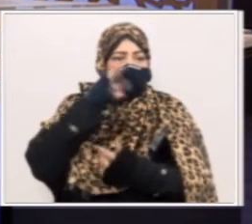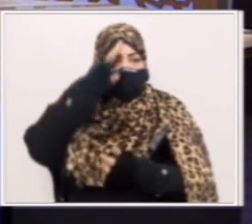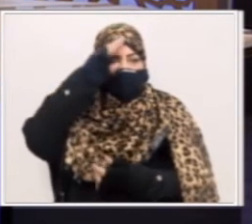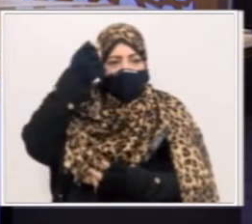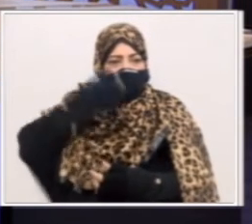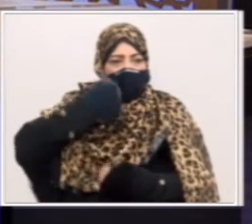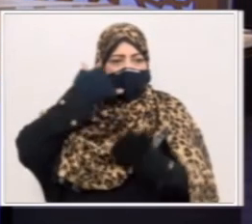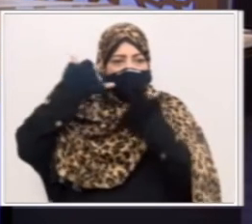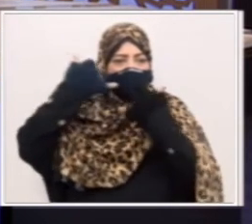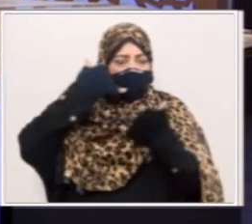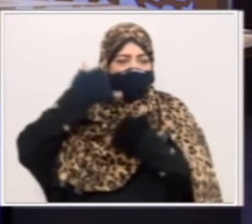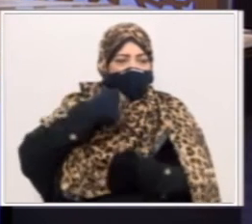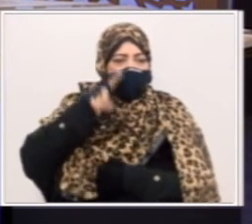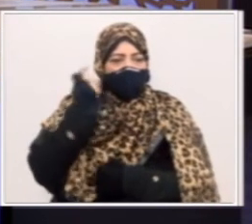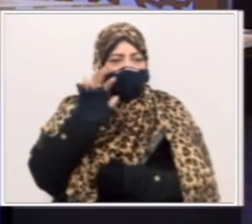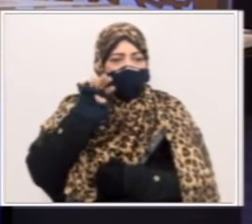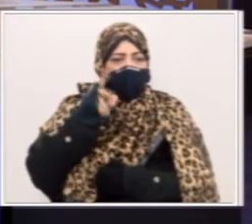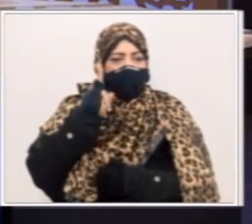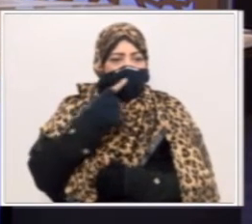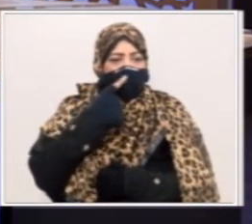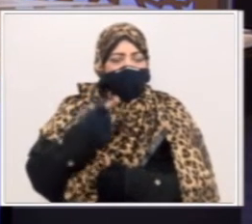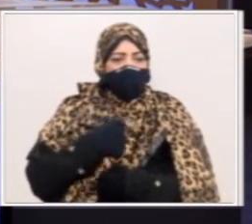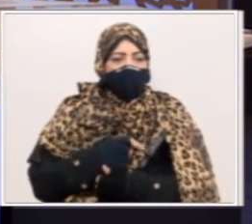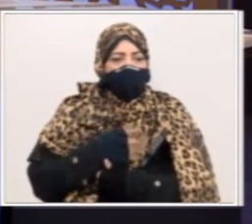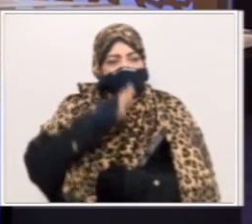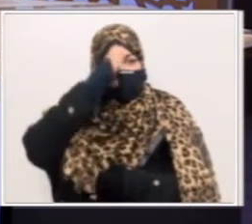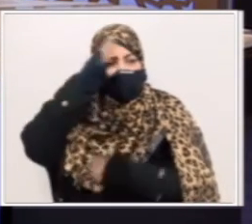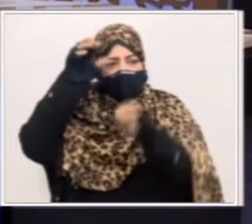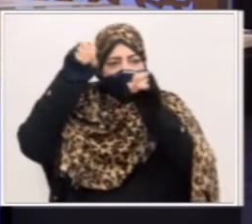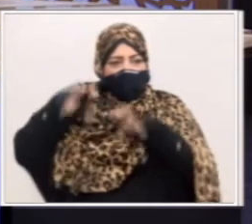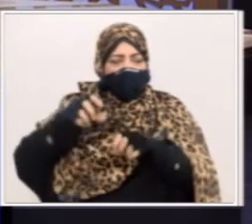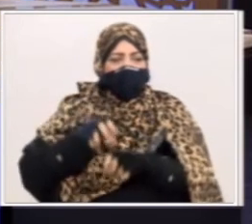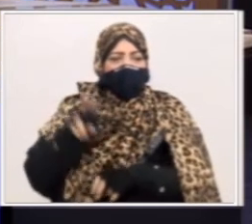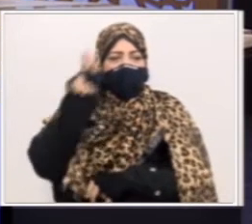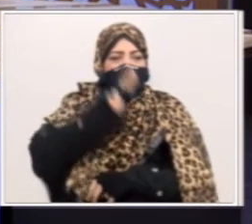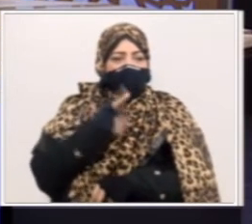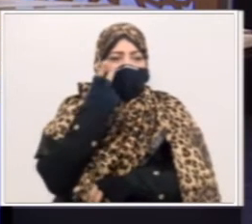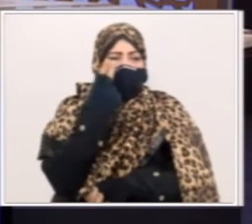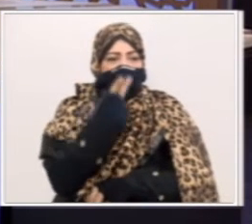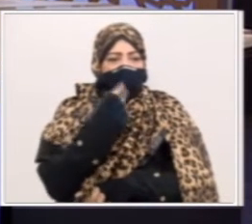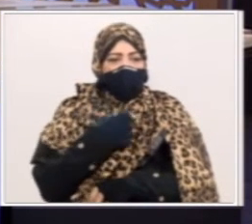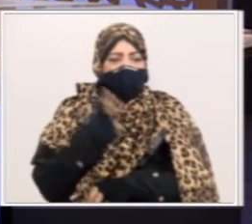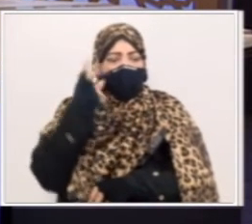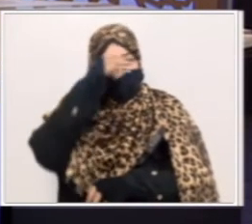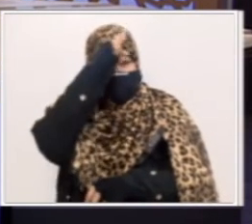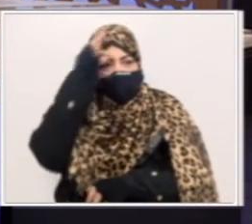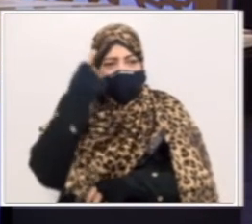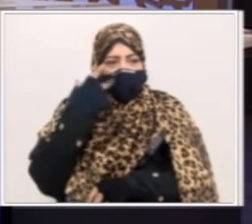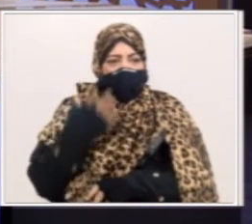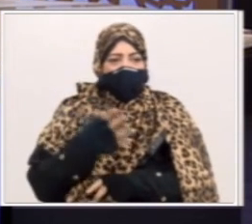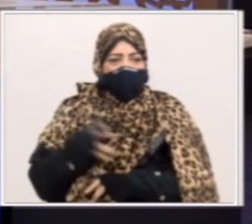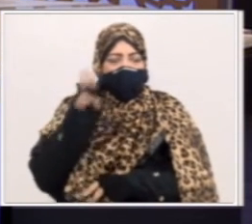ولي سؤالان إن شاء الله. تفضل. السؤال الأول، رجل لديه